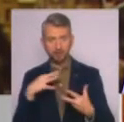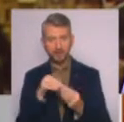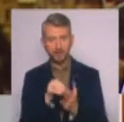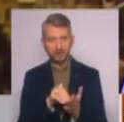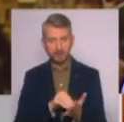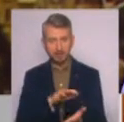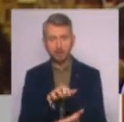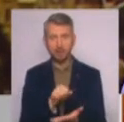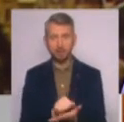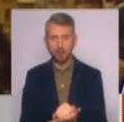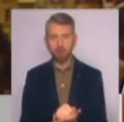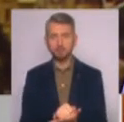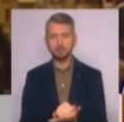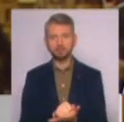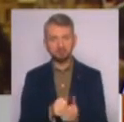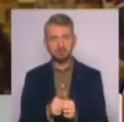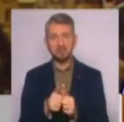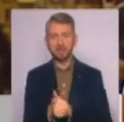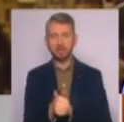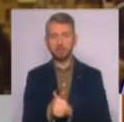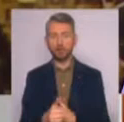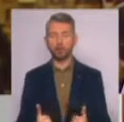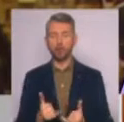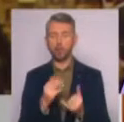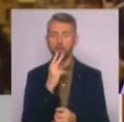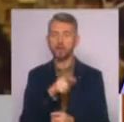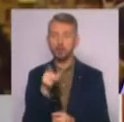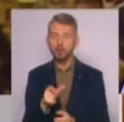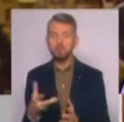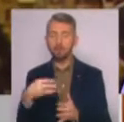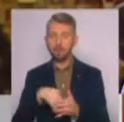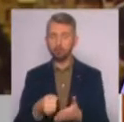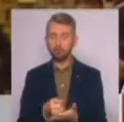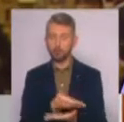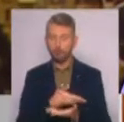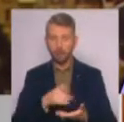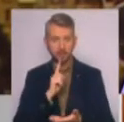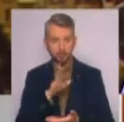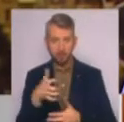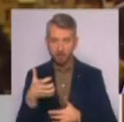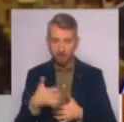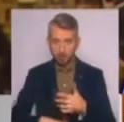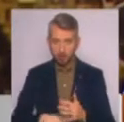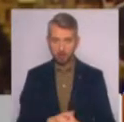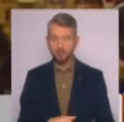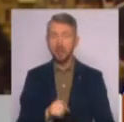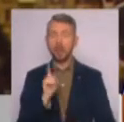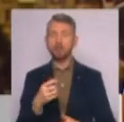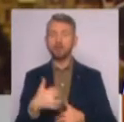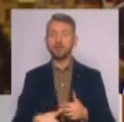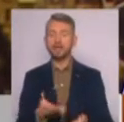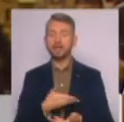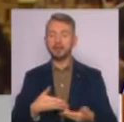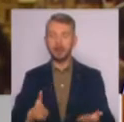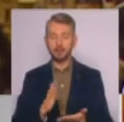займає стійку позицію лідера. Шановні глядачі, приєднуйтесь до нас, не будьте байдужі, адже серед нас